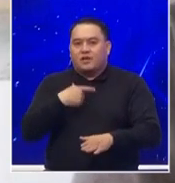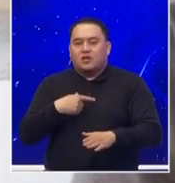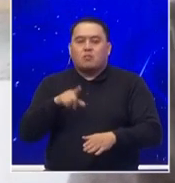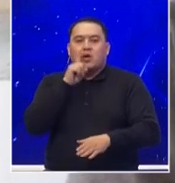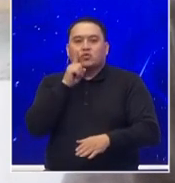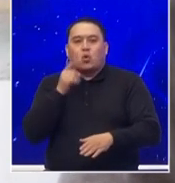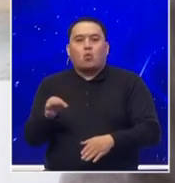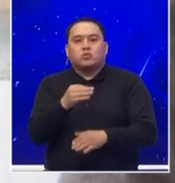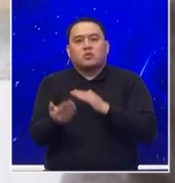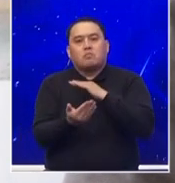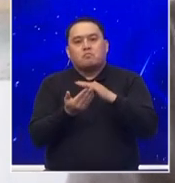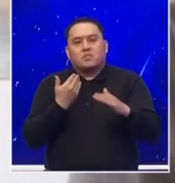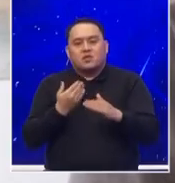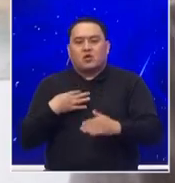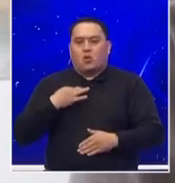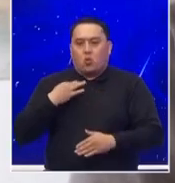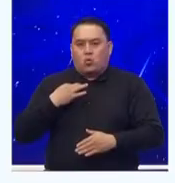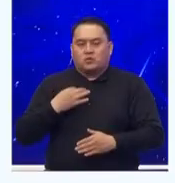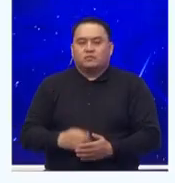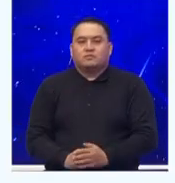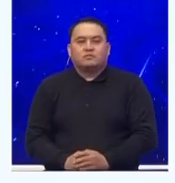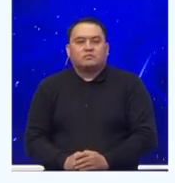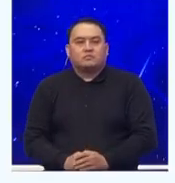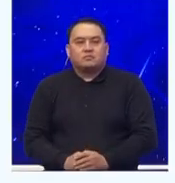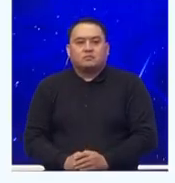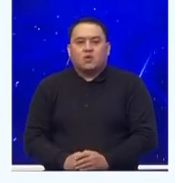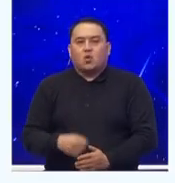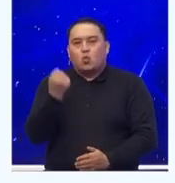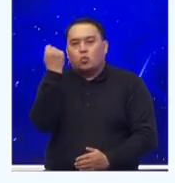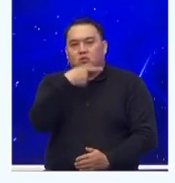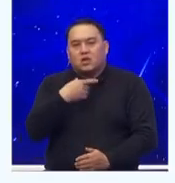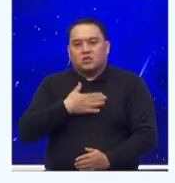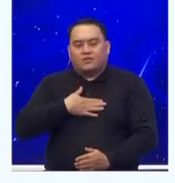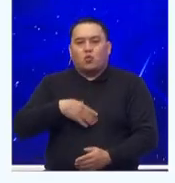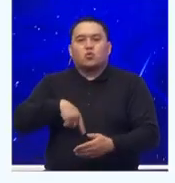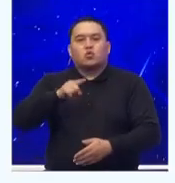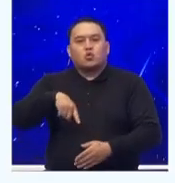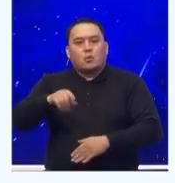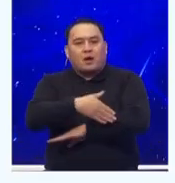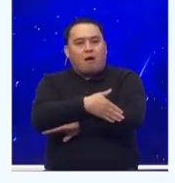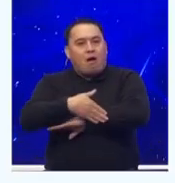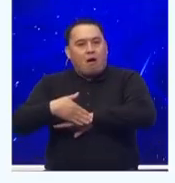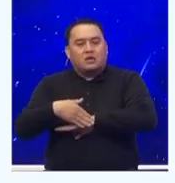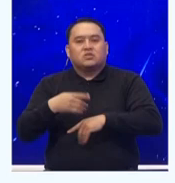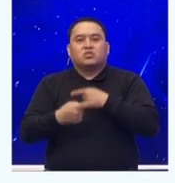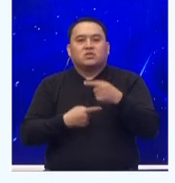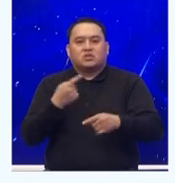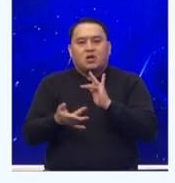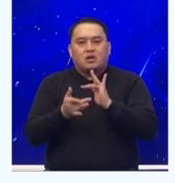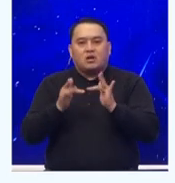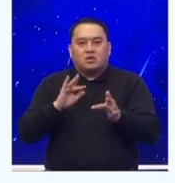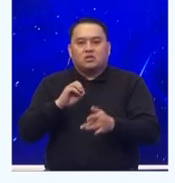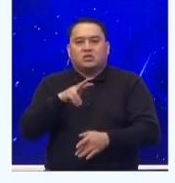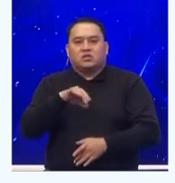молодежь области призываю не быть равнодушными. Узнать номер своего участка и его адрес можно посредством сайта